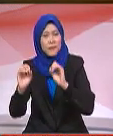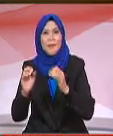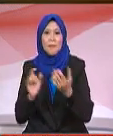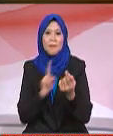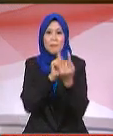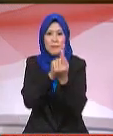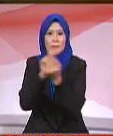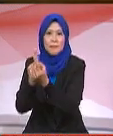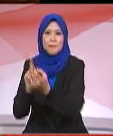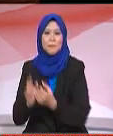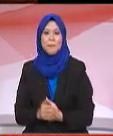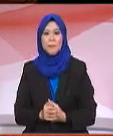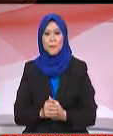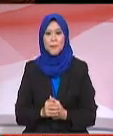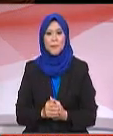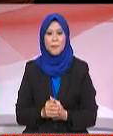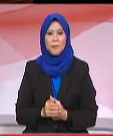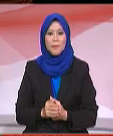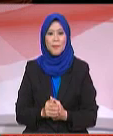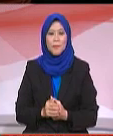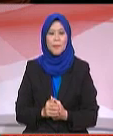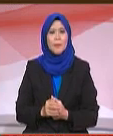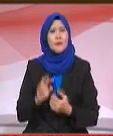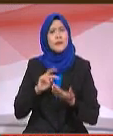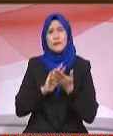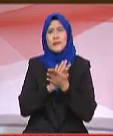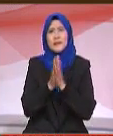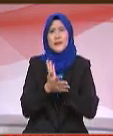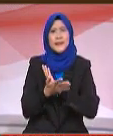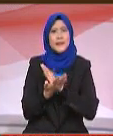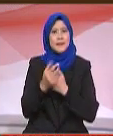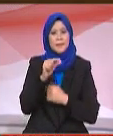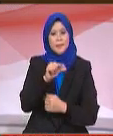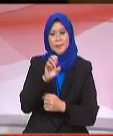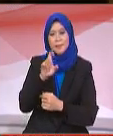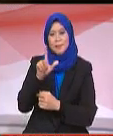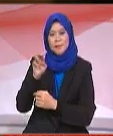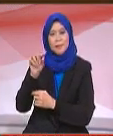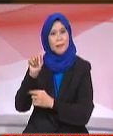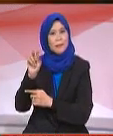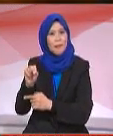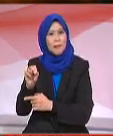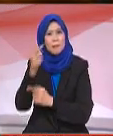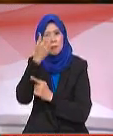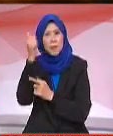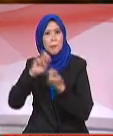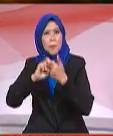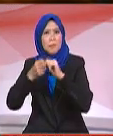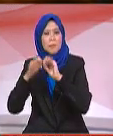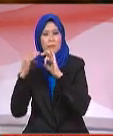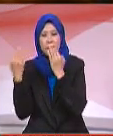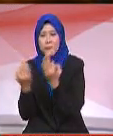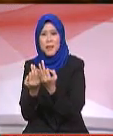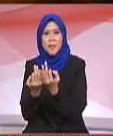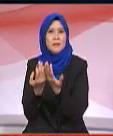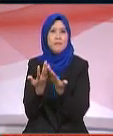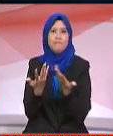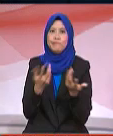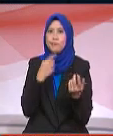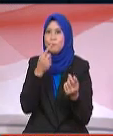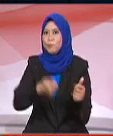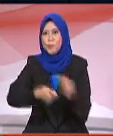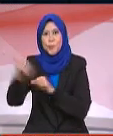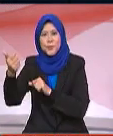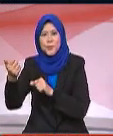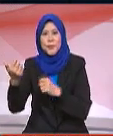Menjadi gelandangan sebenarnya bukanlah satu pilihan. Faktor kewangan selain dibuang keluarga, antara yang mendorong mereka